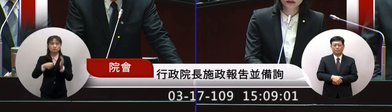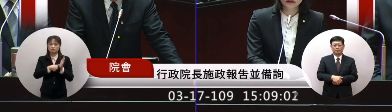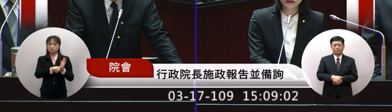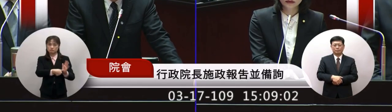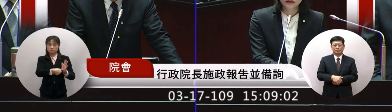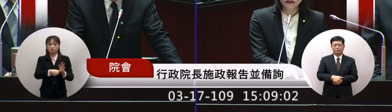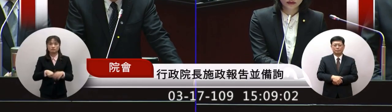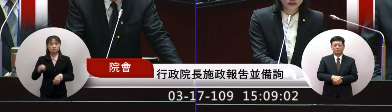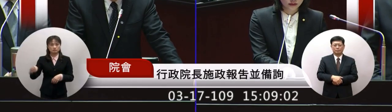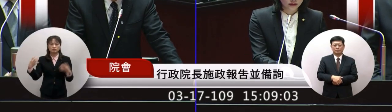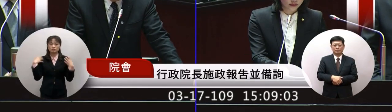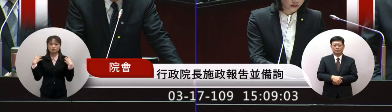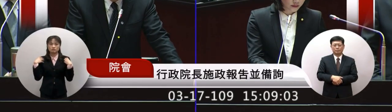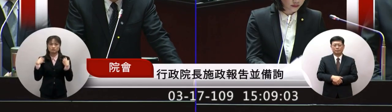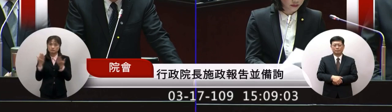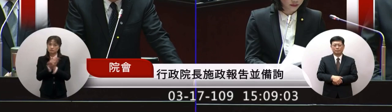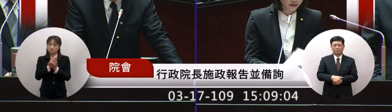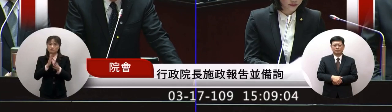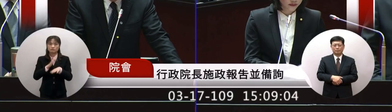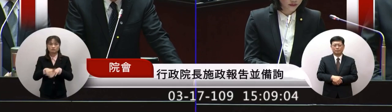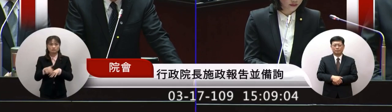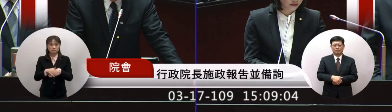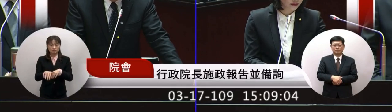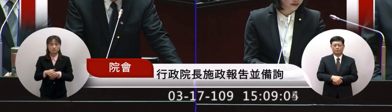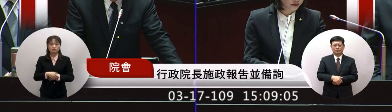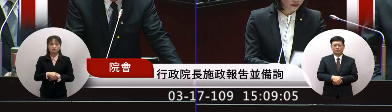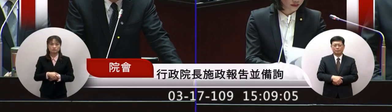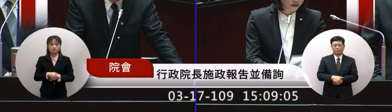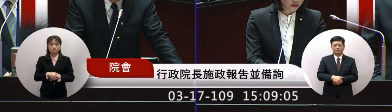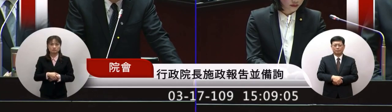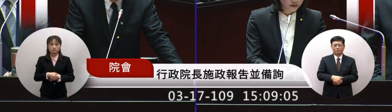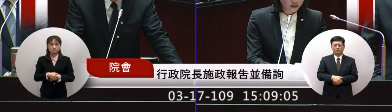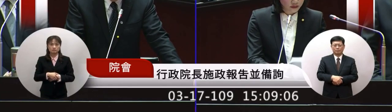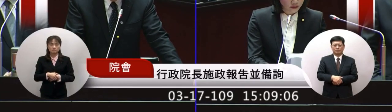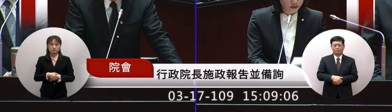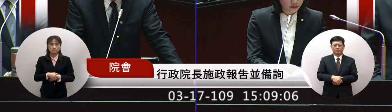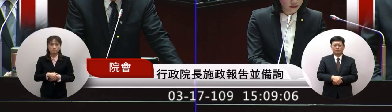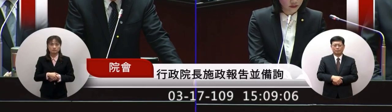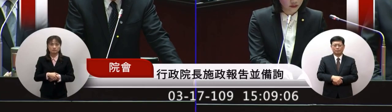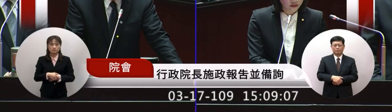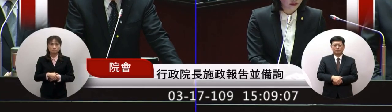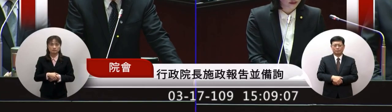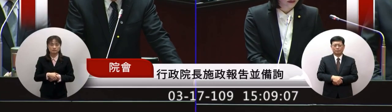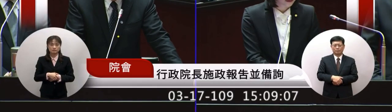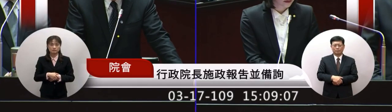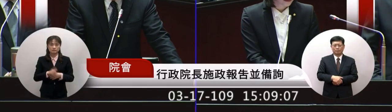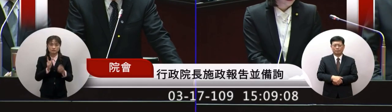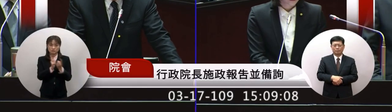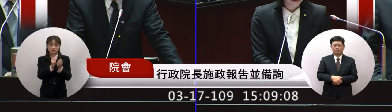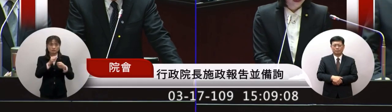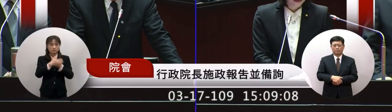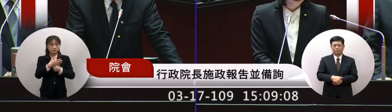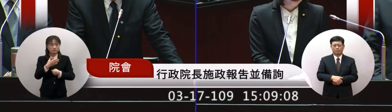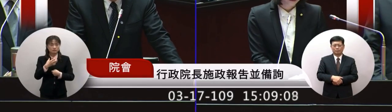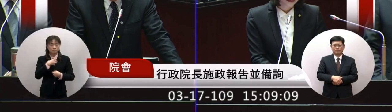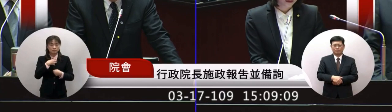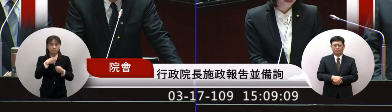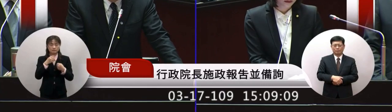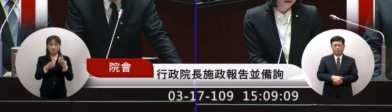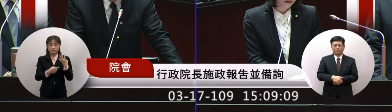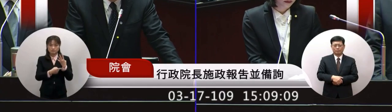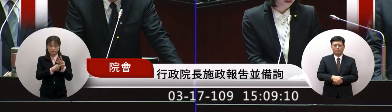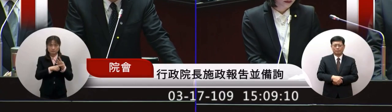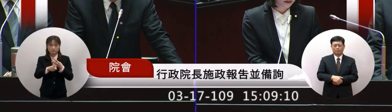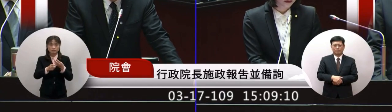些那他们都是市场上都仰赖他们所做的一个信评。那我们对保险业在投资的时候，对于相关的信评